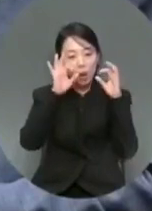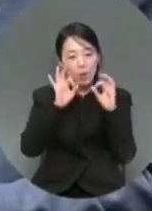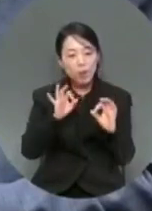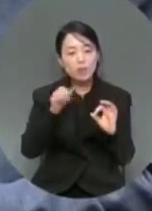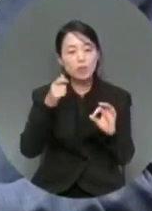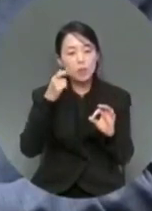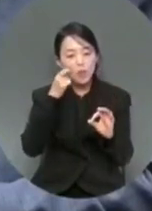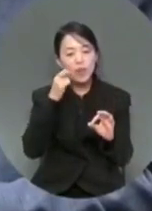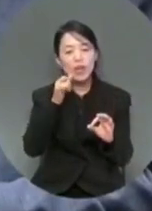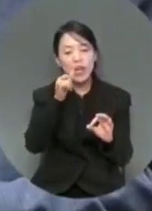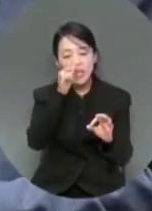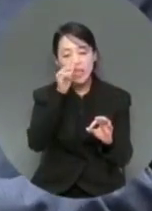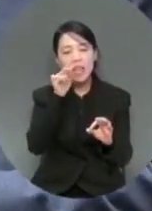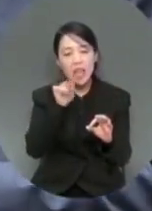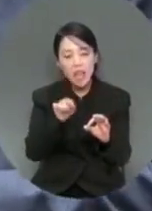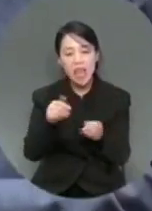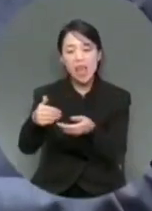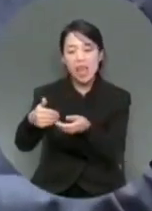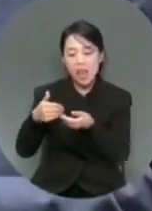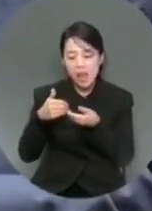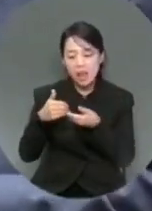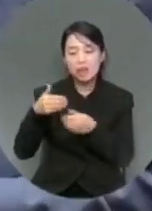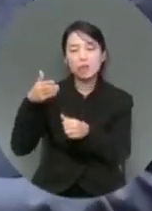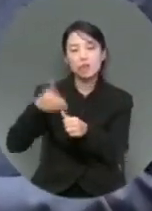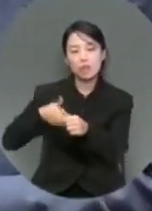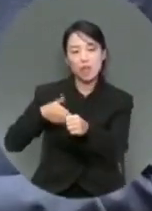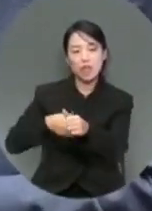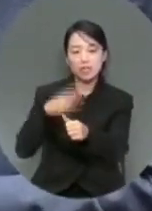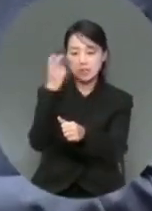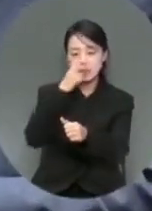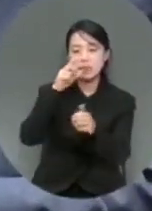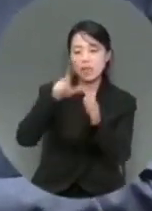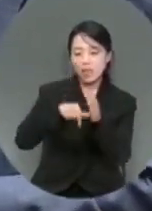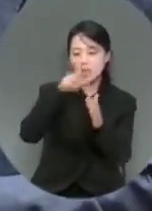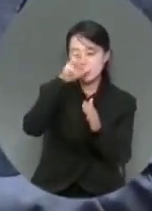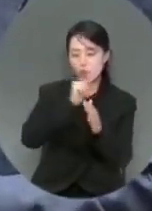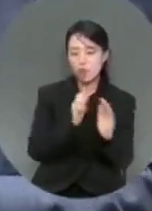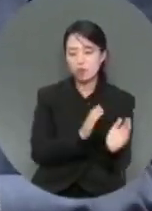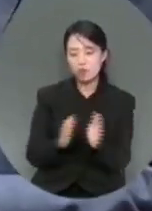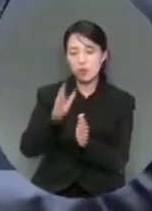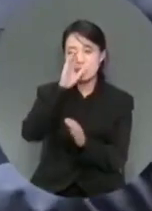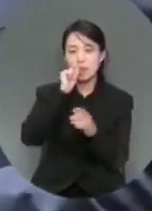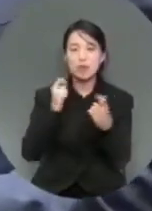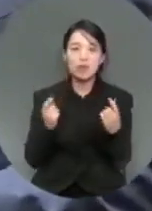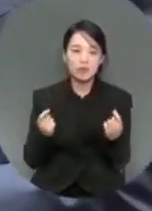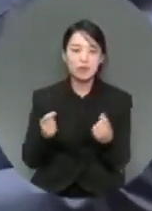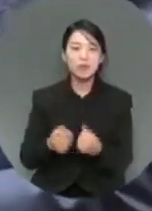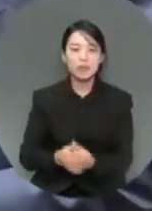있네. 그리고 그런 걸 좀 제안해 주시고 그걸 심사 과정에서 우리가 좋은 작품을 만들었으면 좋겠습니다.